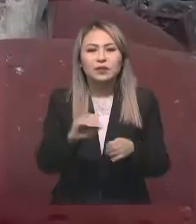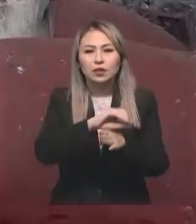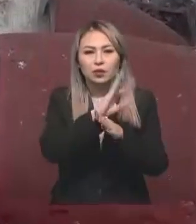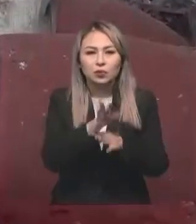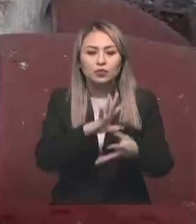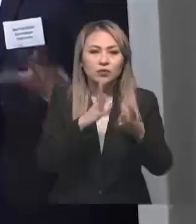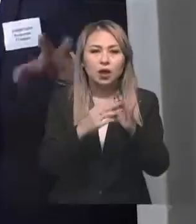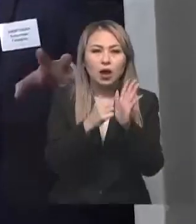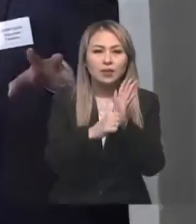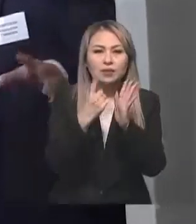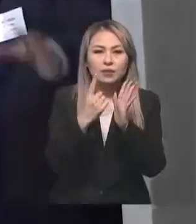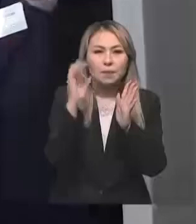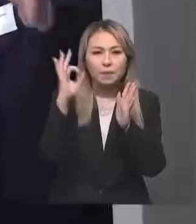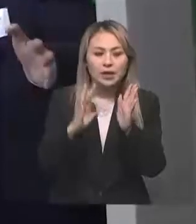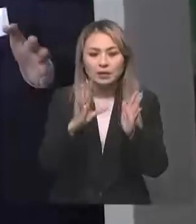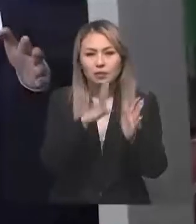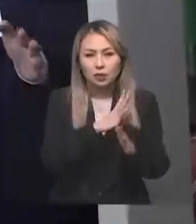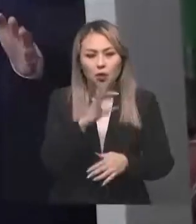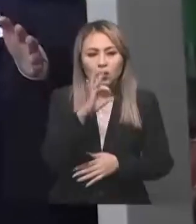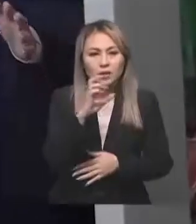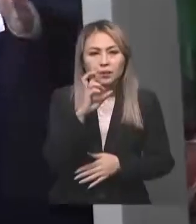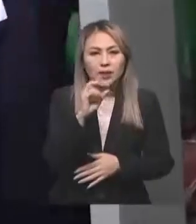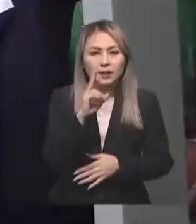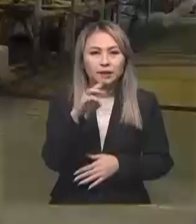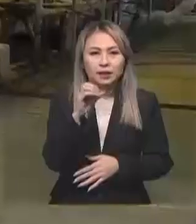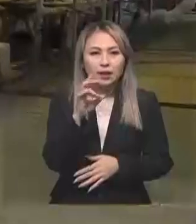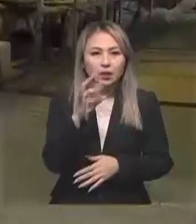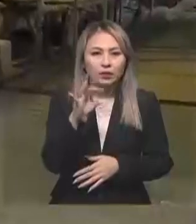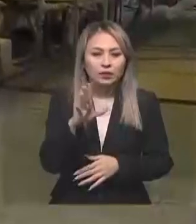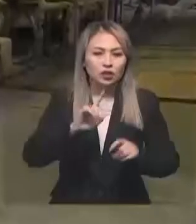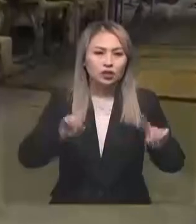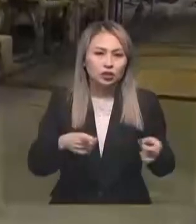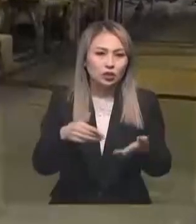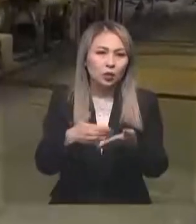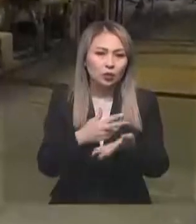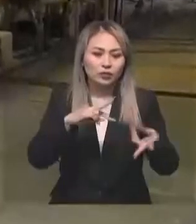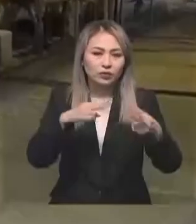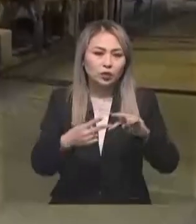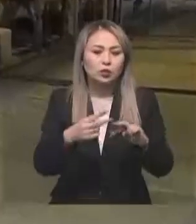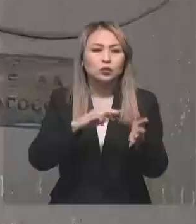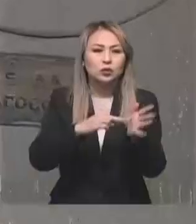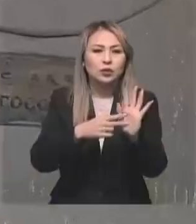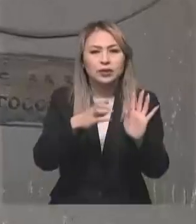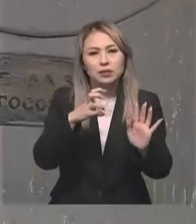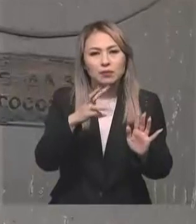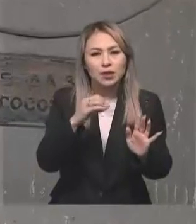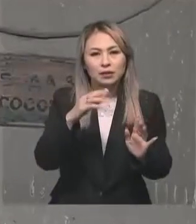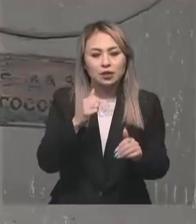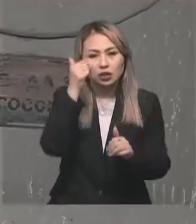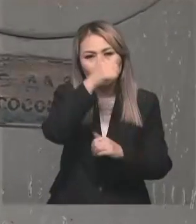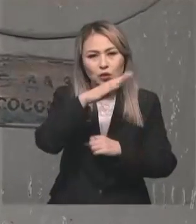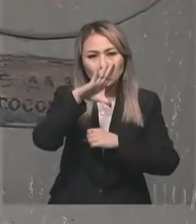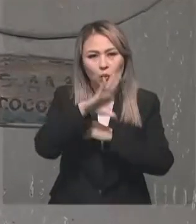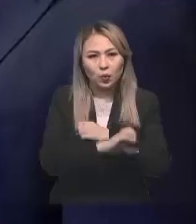тозуы 61%-ға жеткен. Олжас Бектенов су тазарту жүйелерін жаңарту жұмыстарының жобалық сметалық құжаттамасын жыл соңына